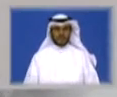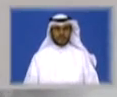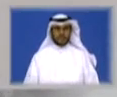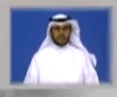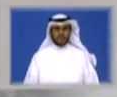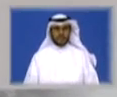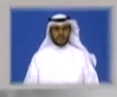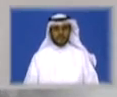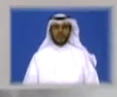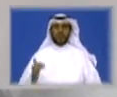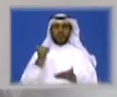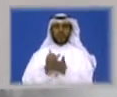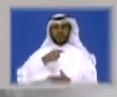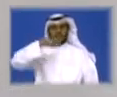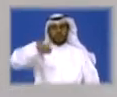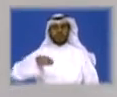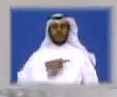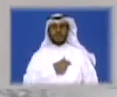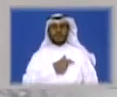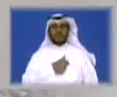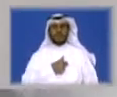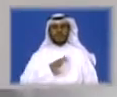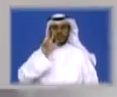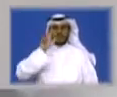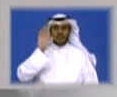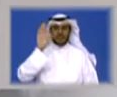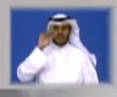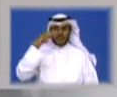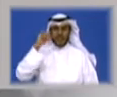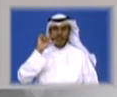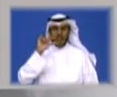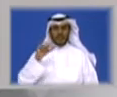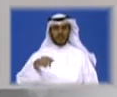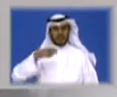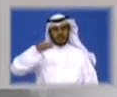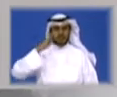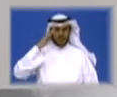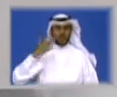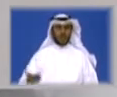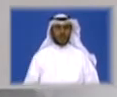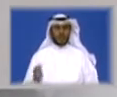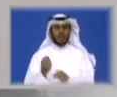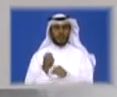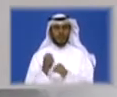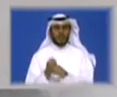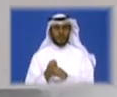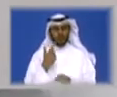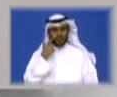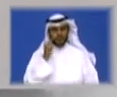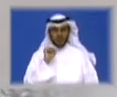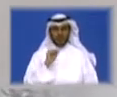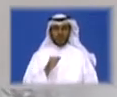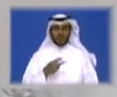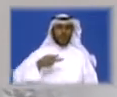بتبرع من السيد عبد الكريم السعيد متخصص في الأمراض الجلدية والتناسلية. في هناك يتكون من